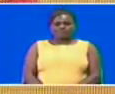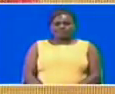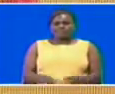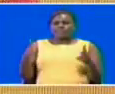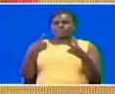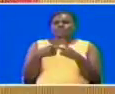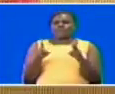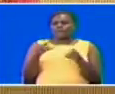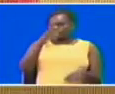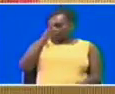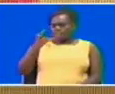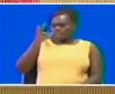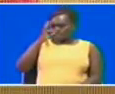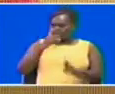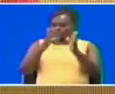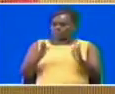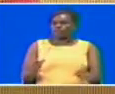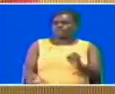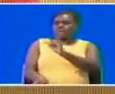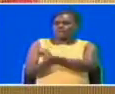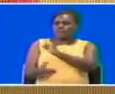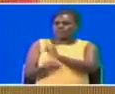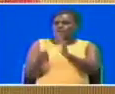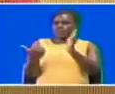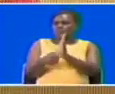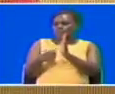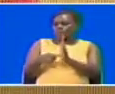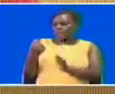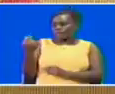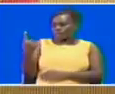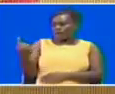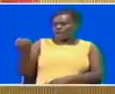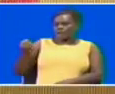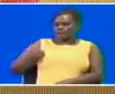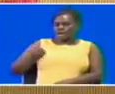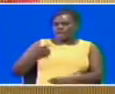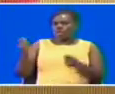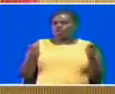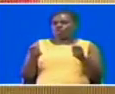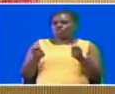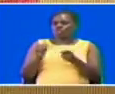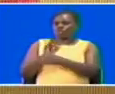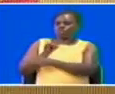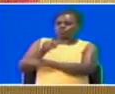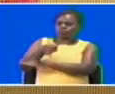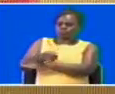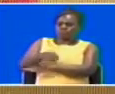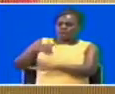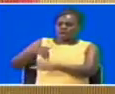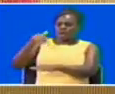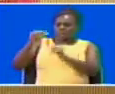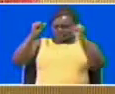tuanze huko nyeri ambapo kol ni anatuarifu kuhusu masaibu ya msichana mmoja aliye Na ugumu Wa kudhibiti mkojo Hali inayomuathiri